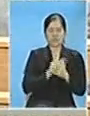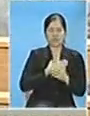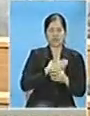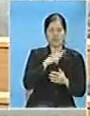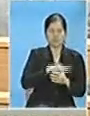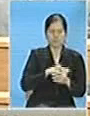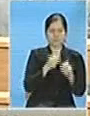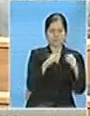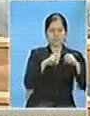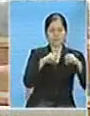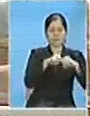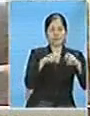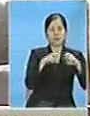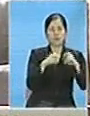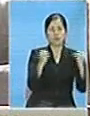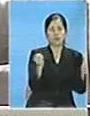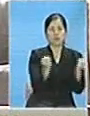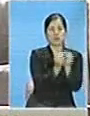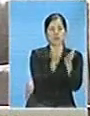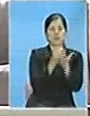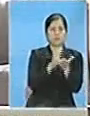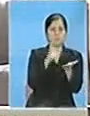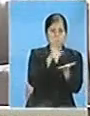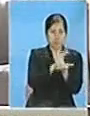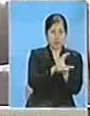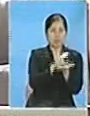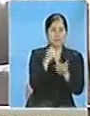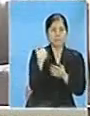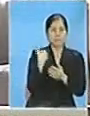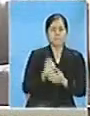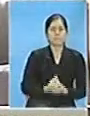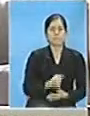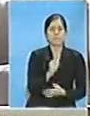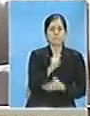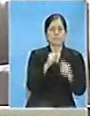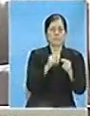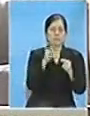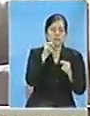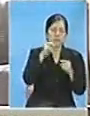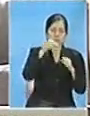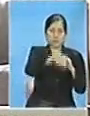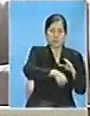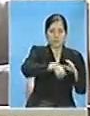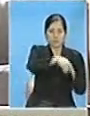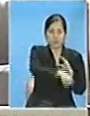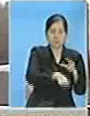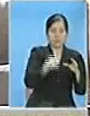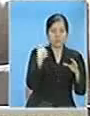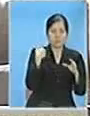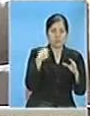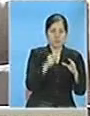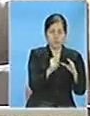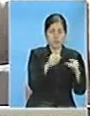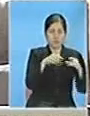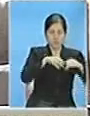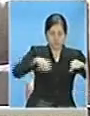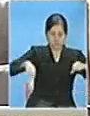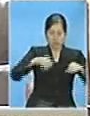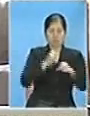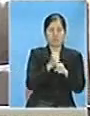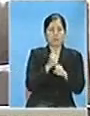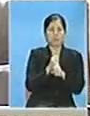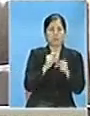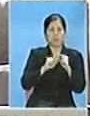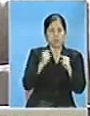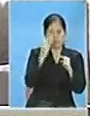าณนะเพราะให้งบประมาณให้ไปขุดลอกไม่ได้ให้ไปอุดนะครับก็ต้องถามนะครับผมให้งบประมาณคุณไปลอกแล้วคุณมา